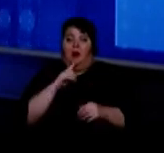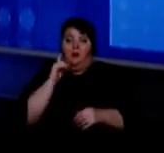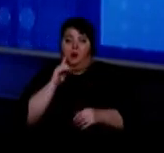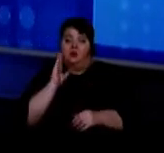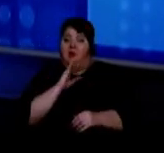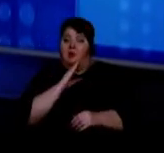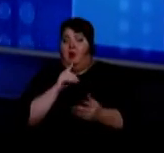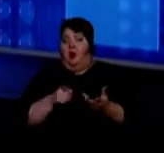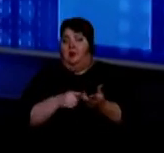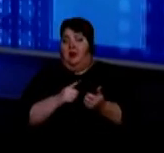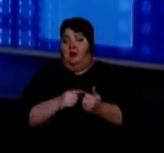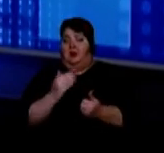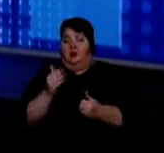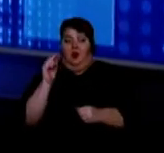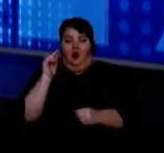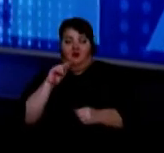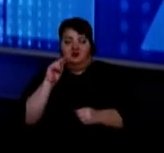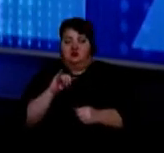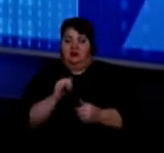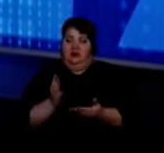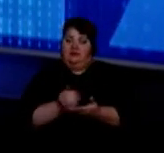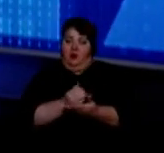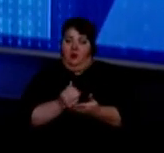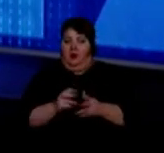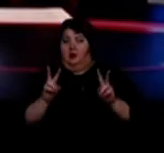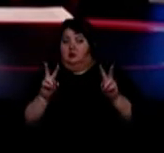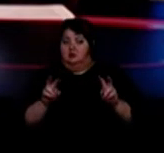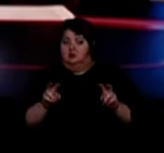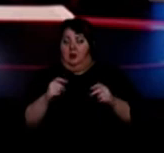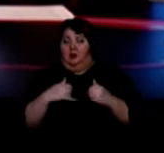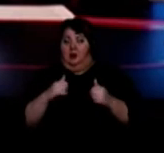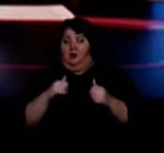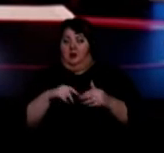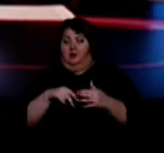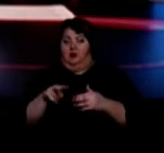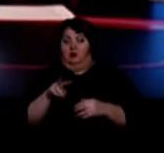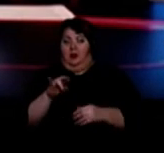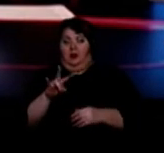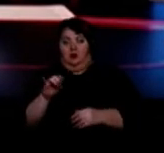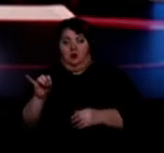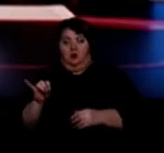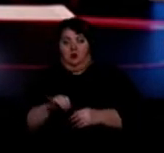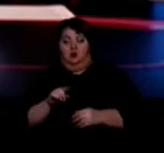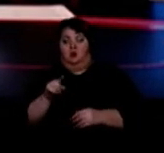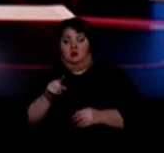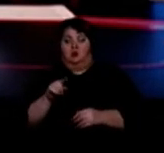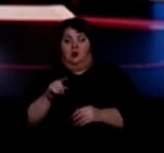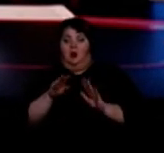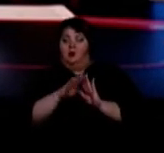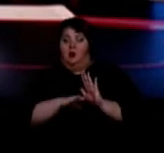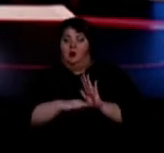їх. Це «Вчись та заробляй» програма. Ось ми проходили з Яною. «Вчись та заробляй» – це програма,